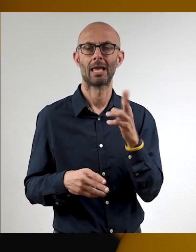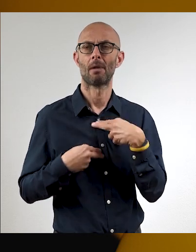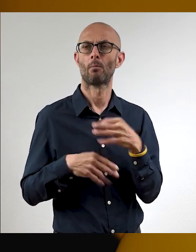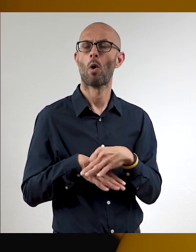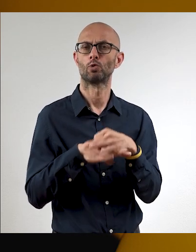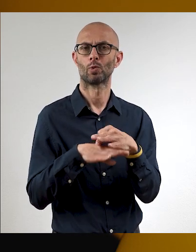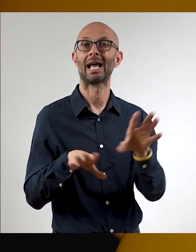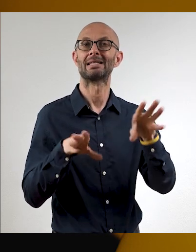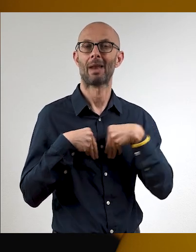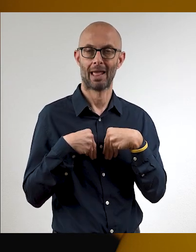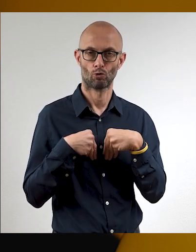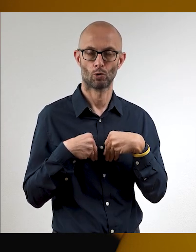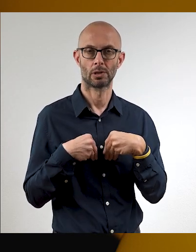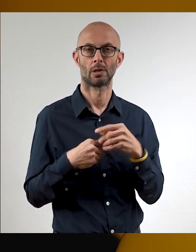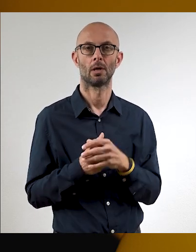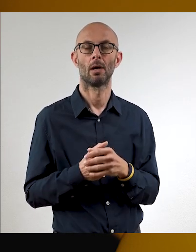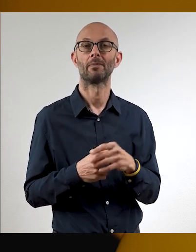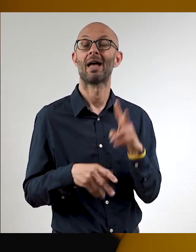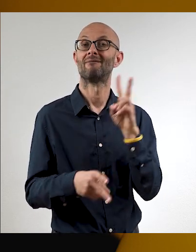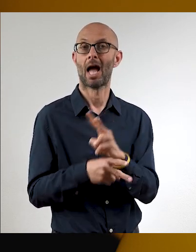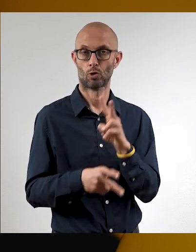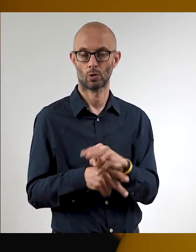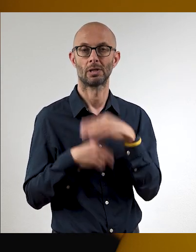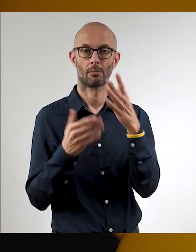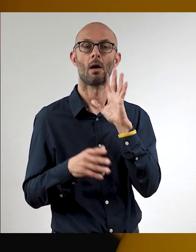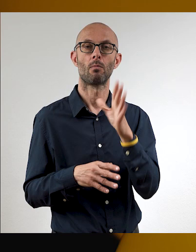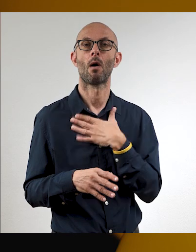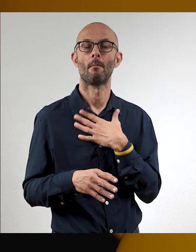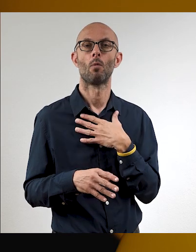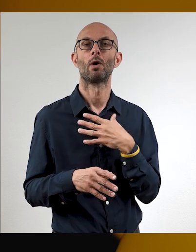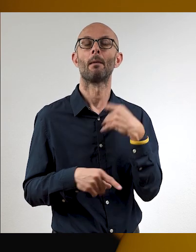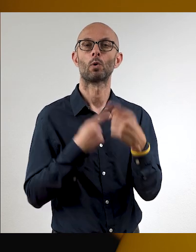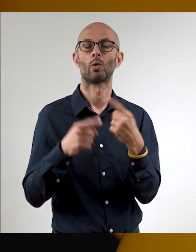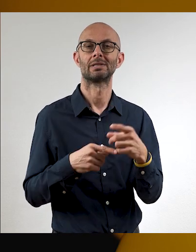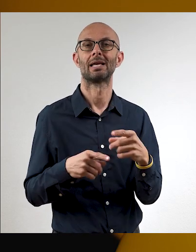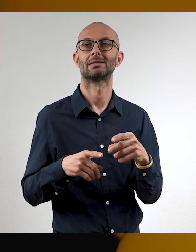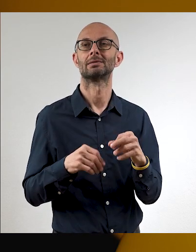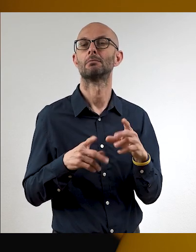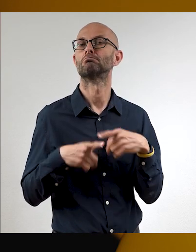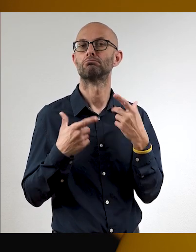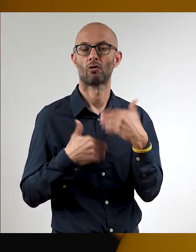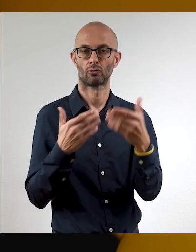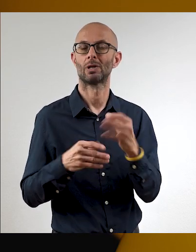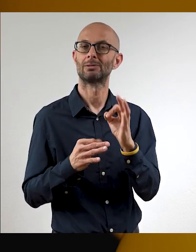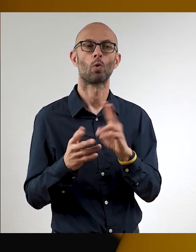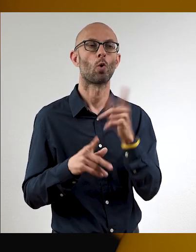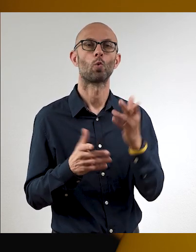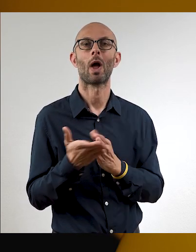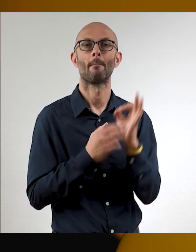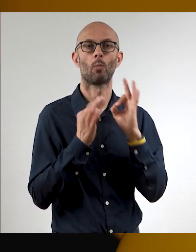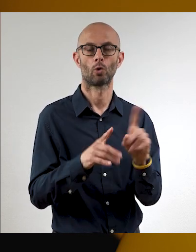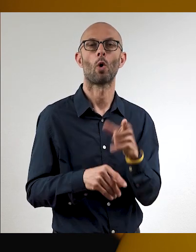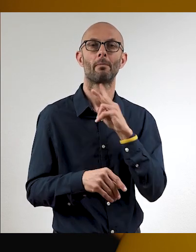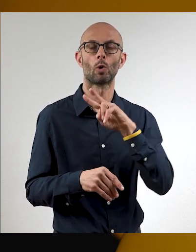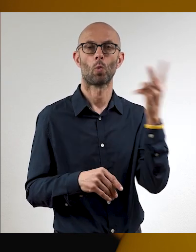imela občutek sprejetosti, varnosti, potem bo moj proces okrevanja šel absolutno po drugi poti, kot bi